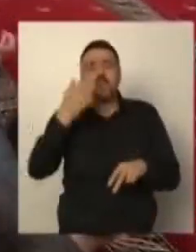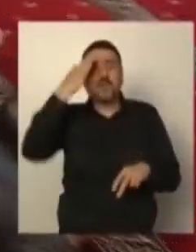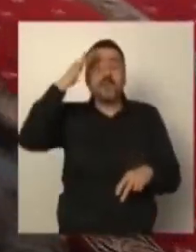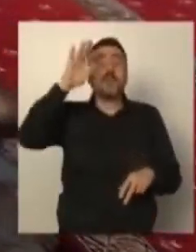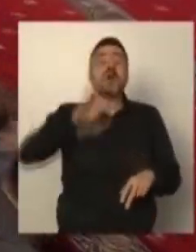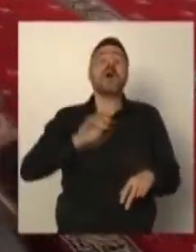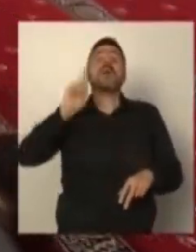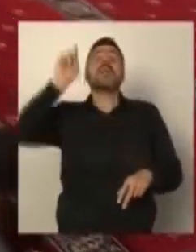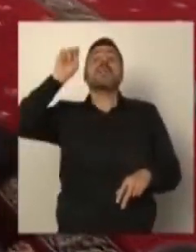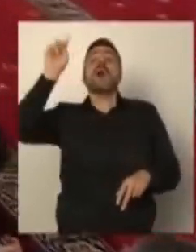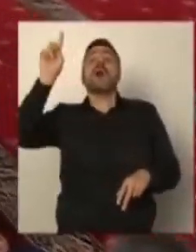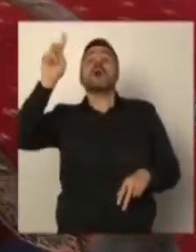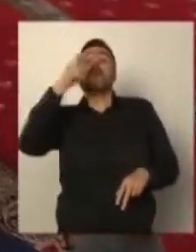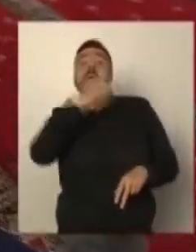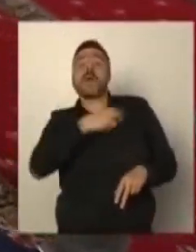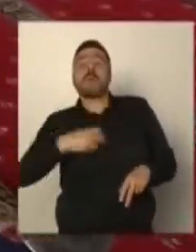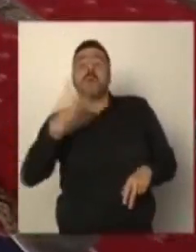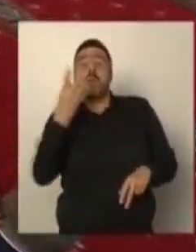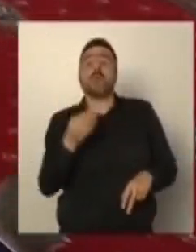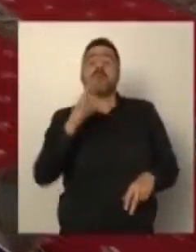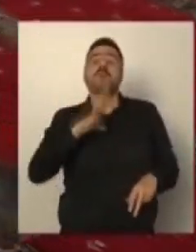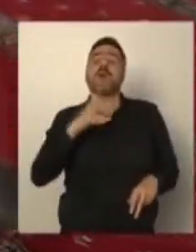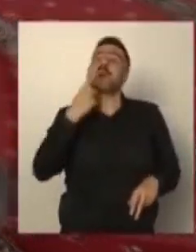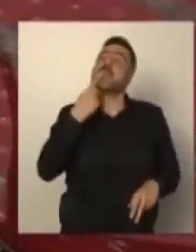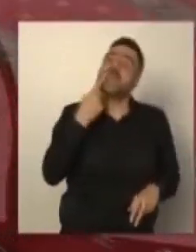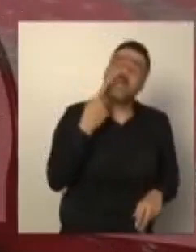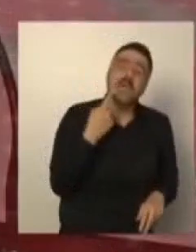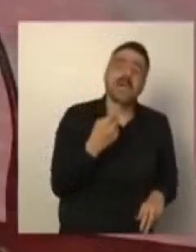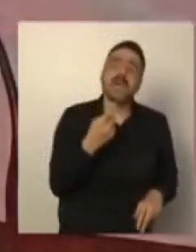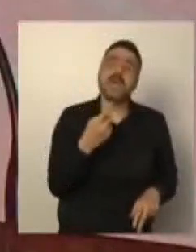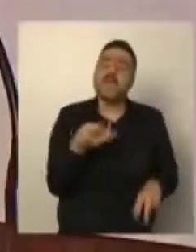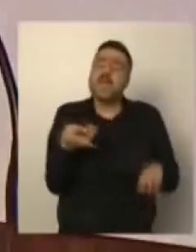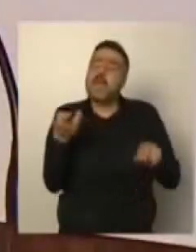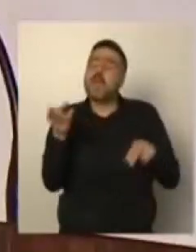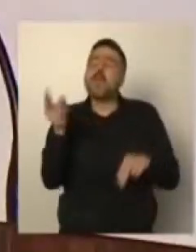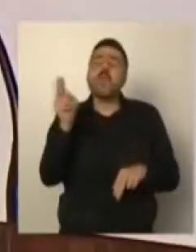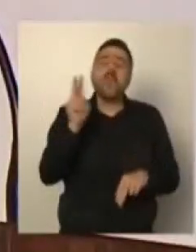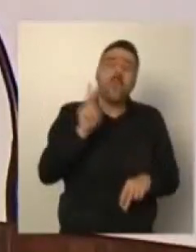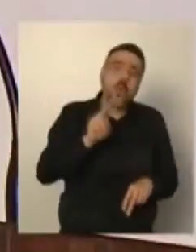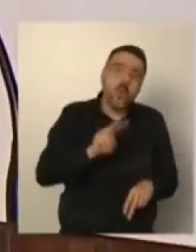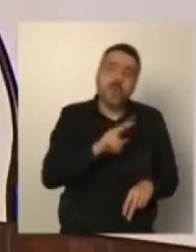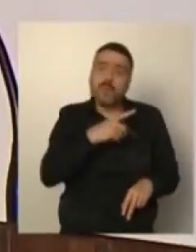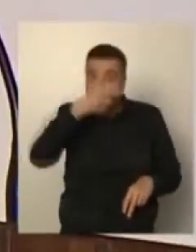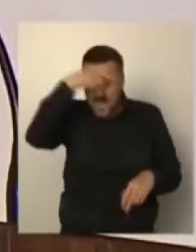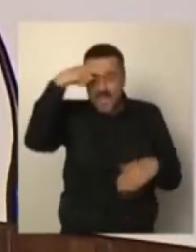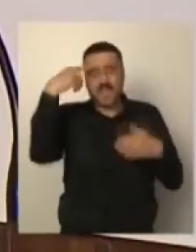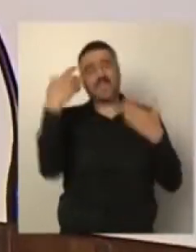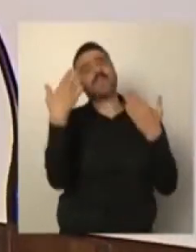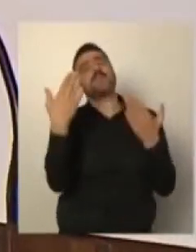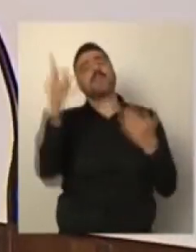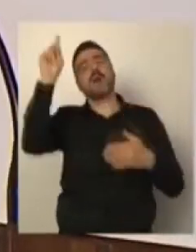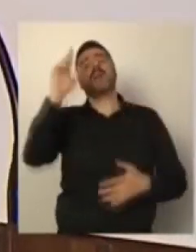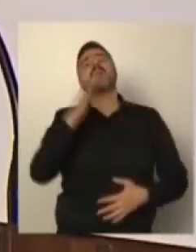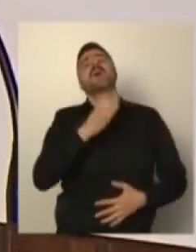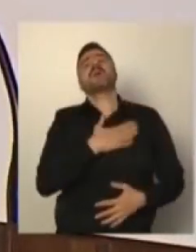enne Muhammeden abduhu ve rasuluh diyerek çene kapamayı cümlemize nasip eyle.